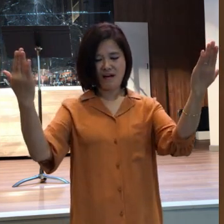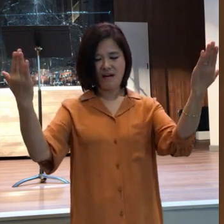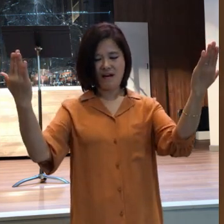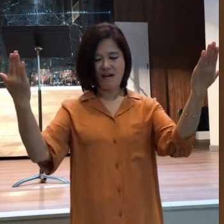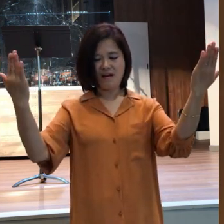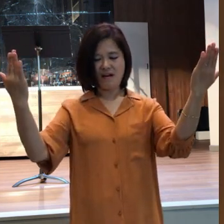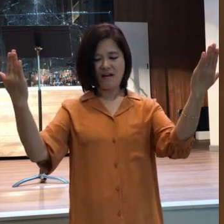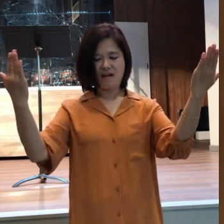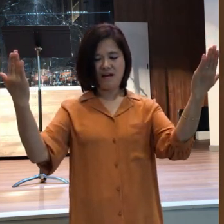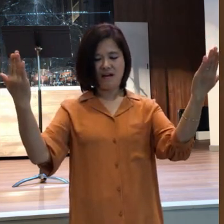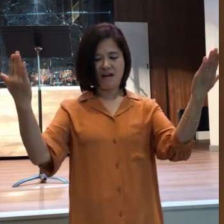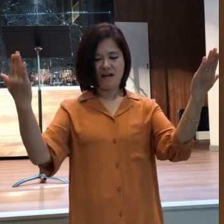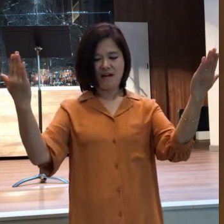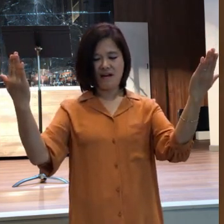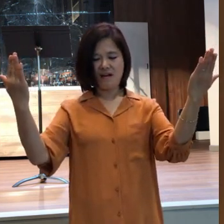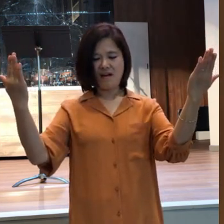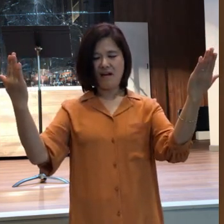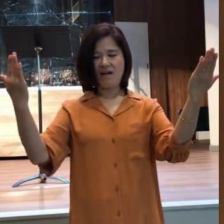아들이라.